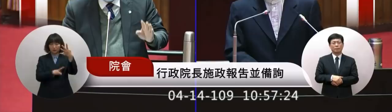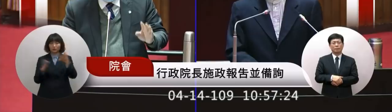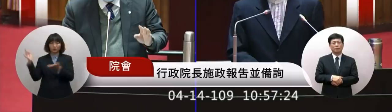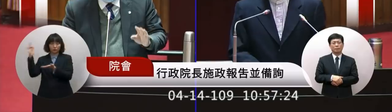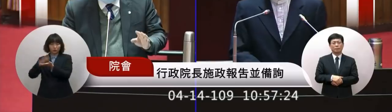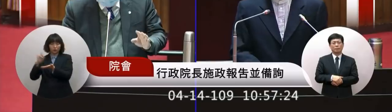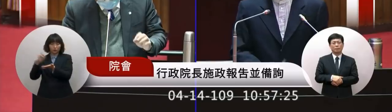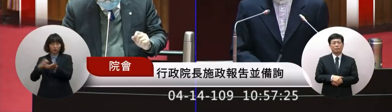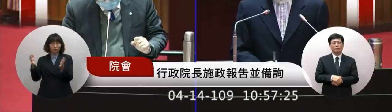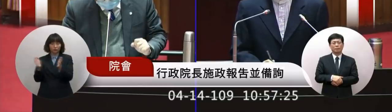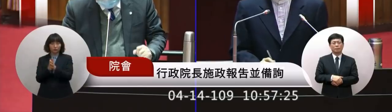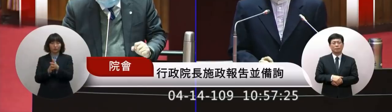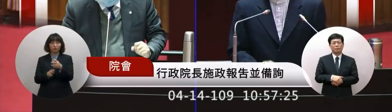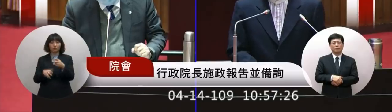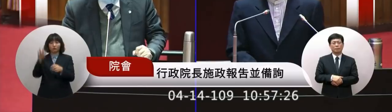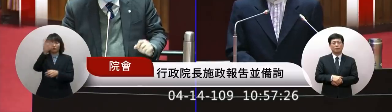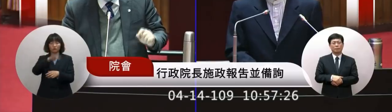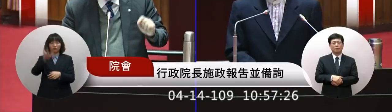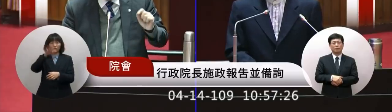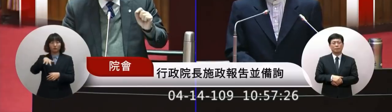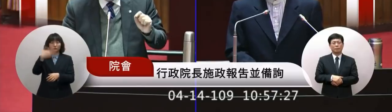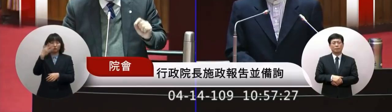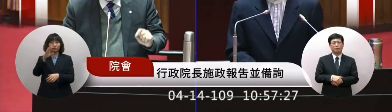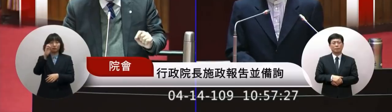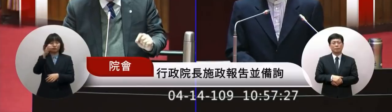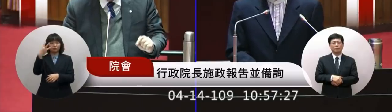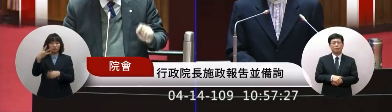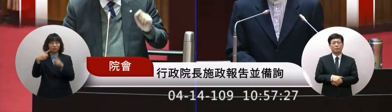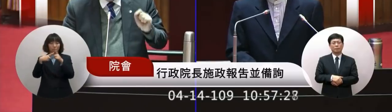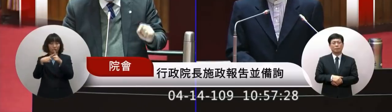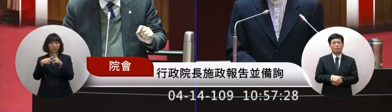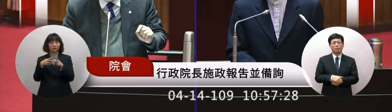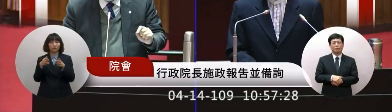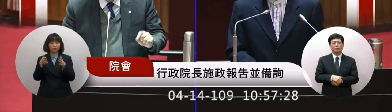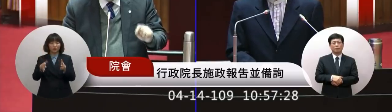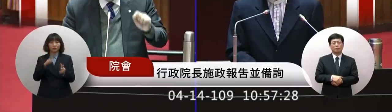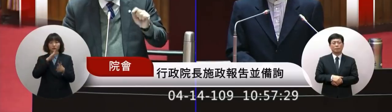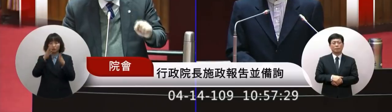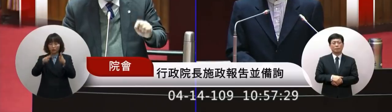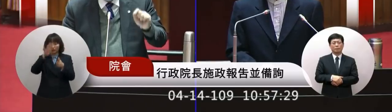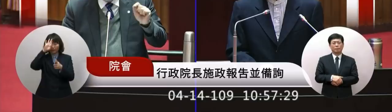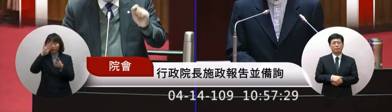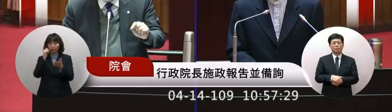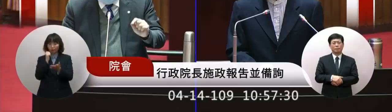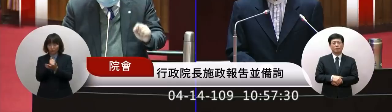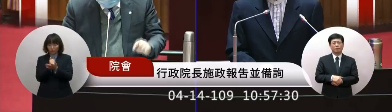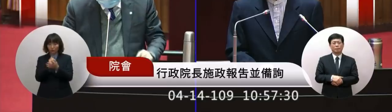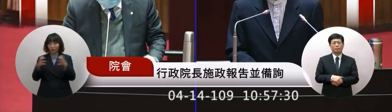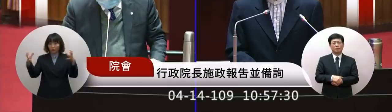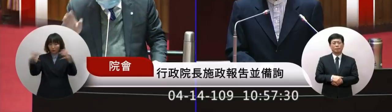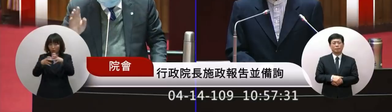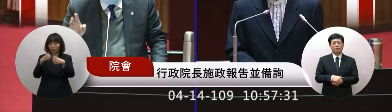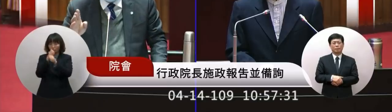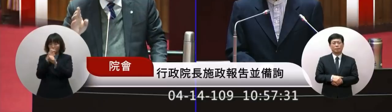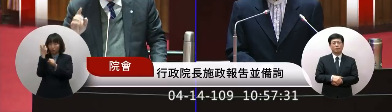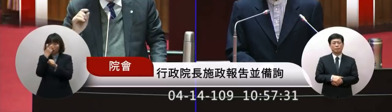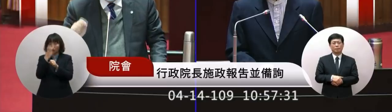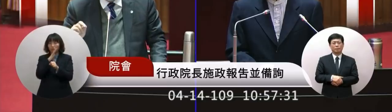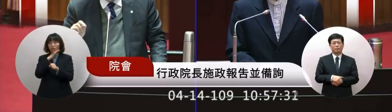人8803，我们现在采行的是有症状裁检集中检疫，一